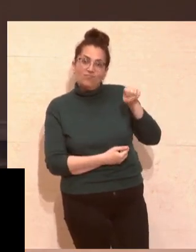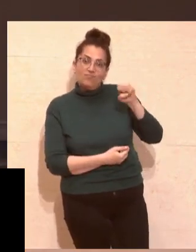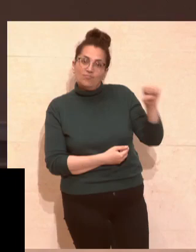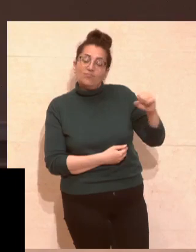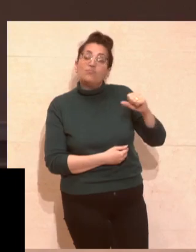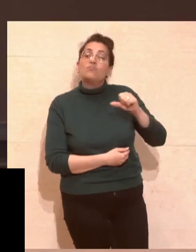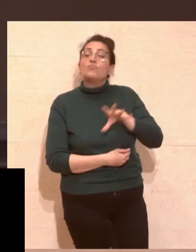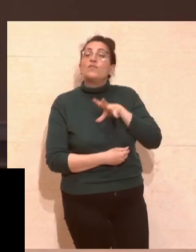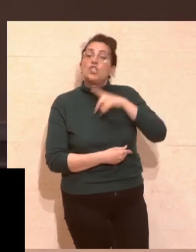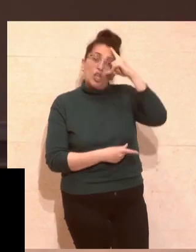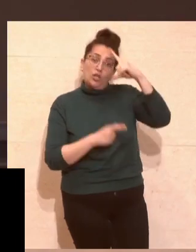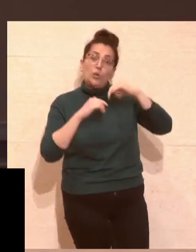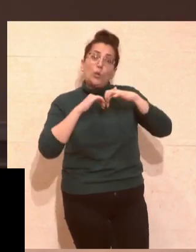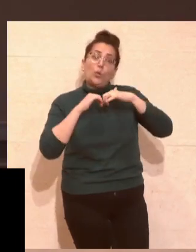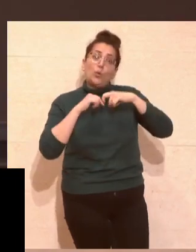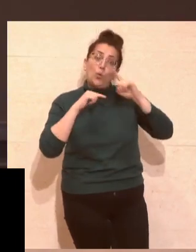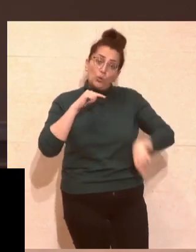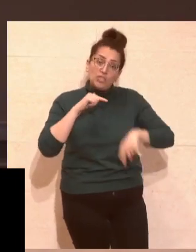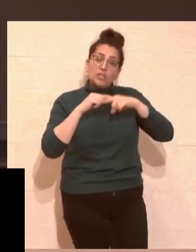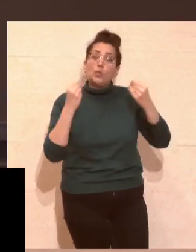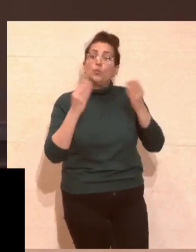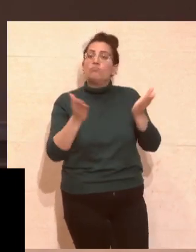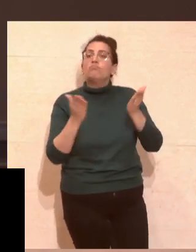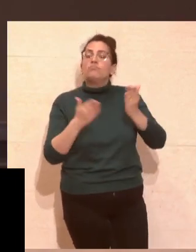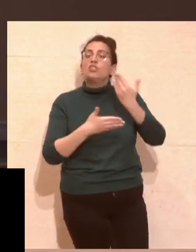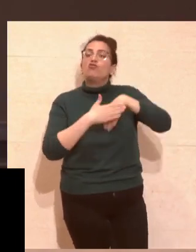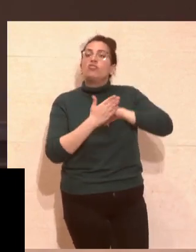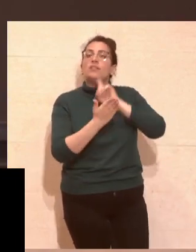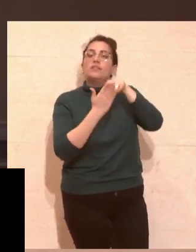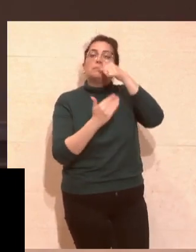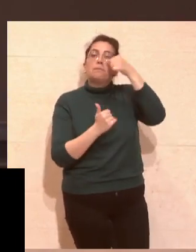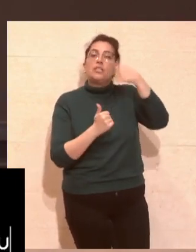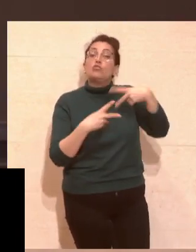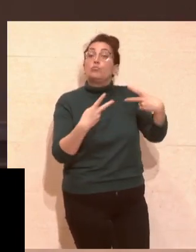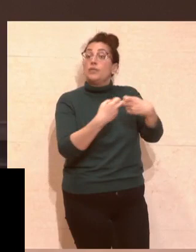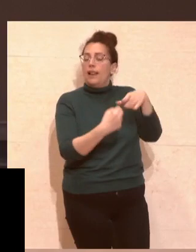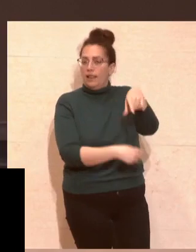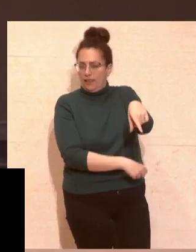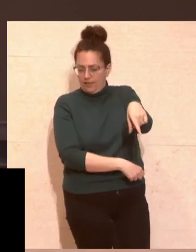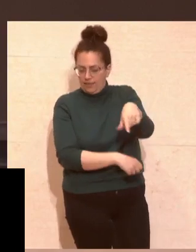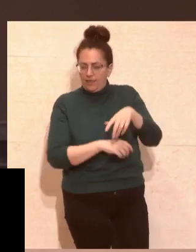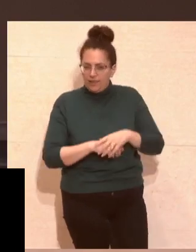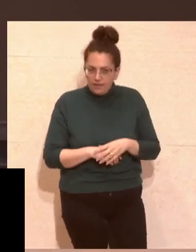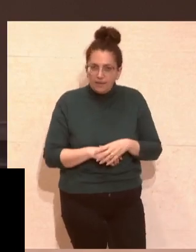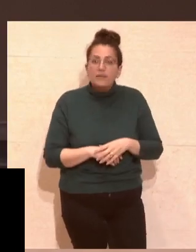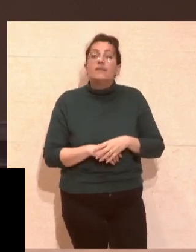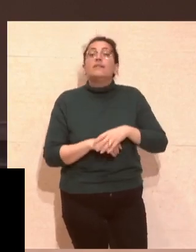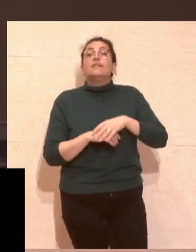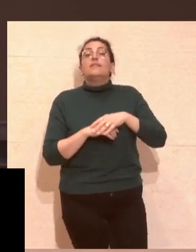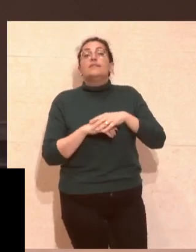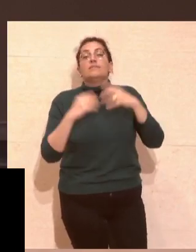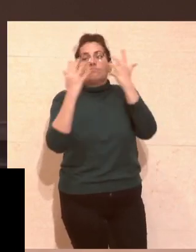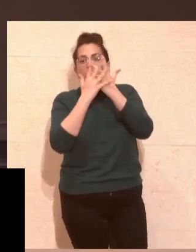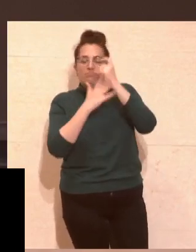neurologie à l'hôpital Erasme à Bruxelles, en Belgique, qui est spécialiste des troubles cognitifs